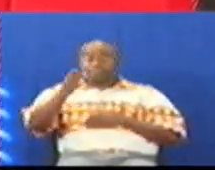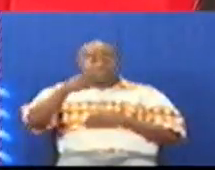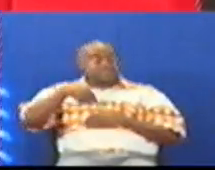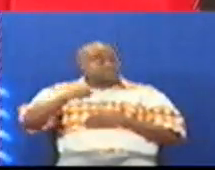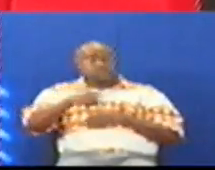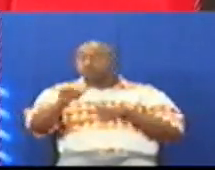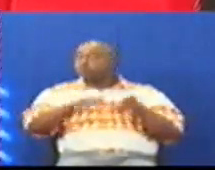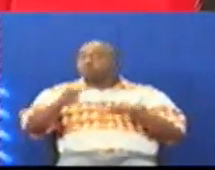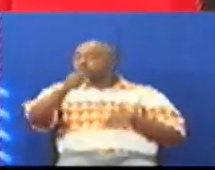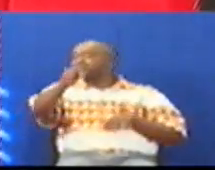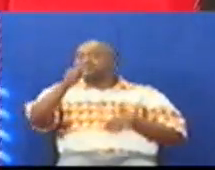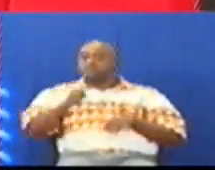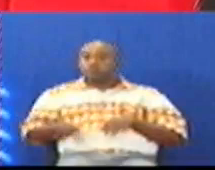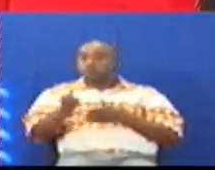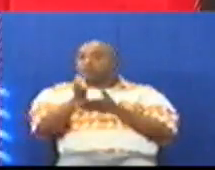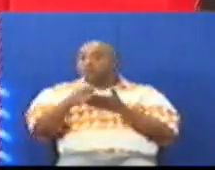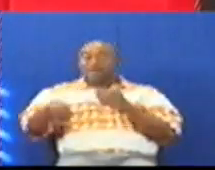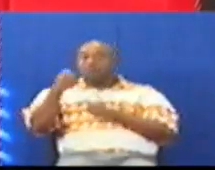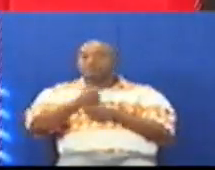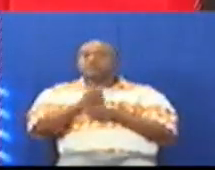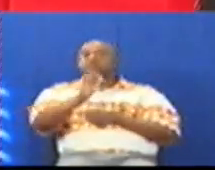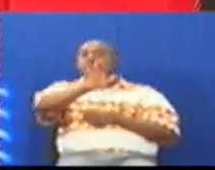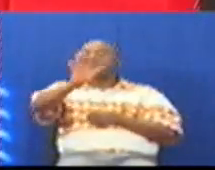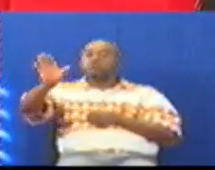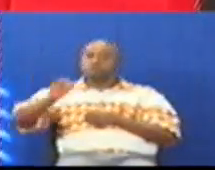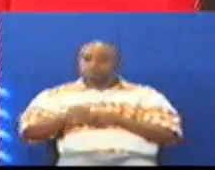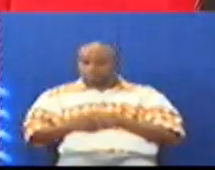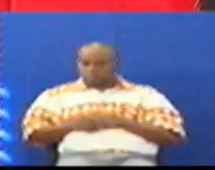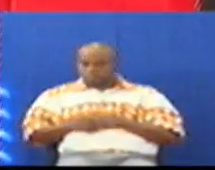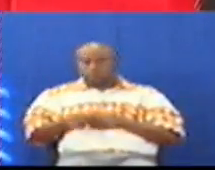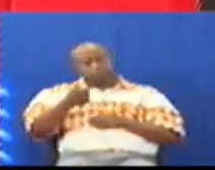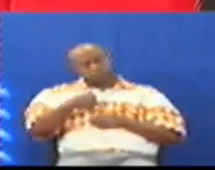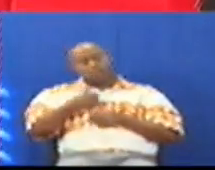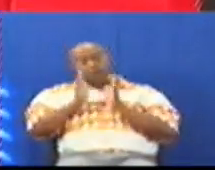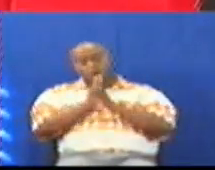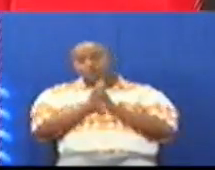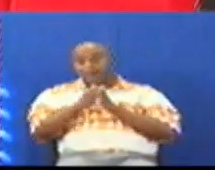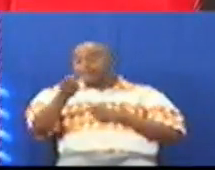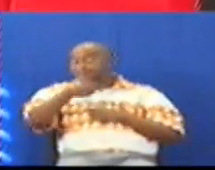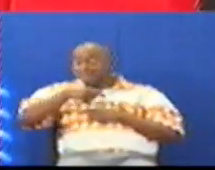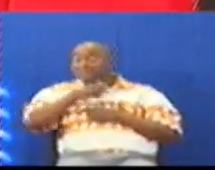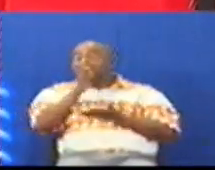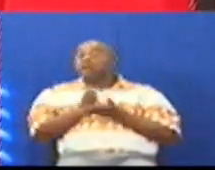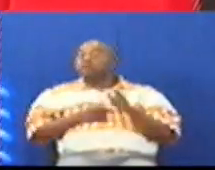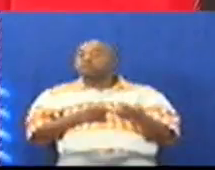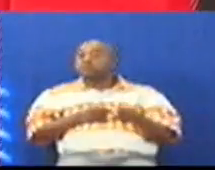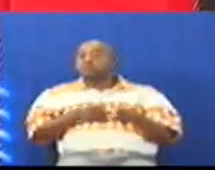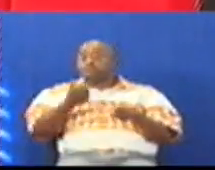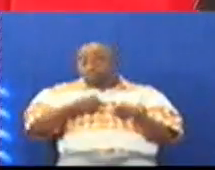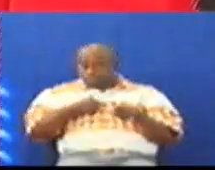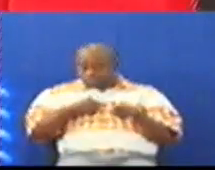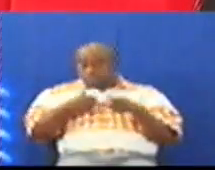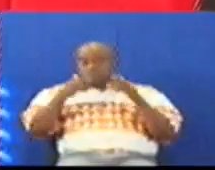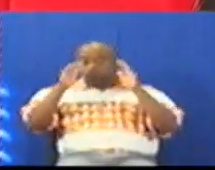tunabugudhiwa ajabu kwa baadhi ya watumishi wako. Kwa tukuombe sana, na sisi tuna haki, na sisi ni wabunge